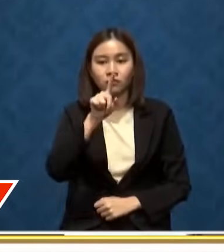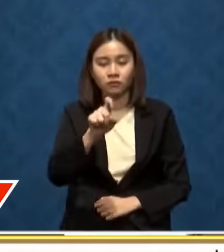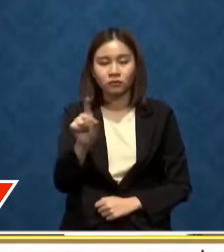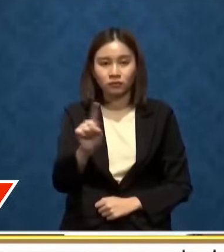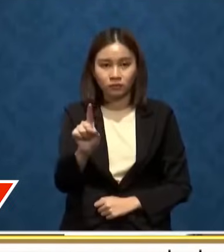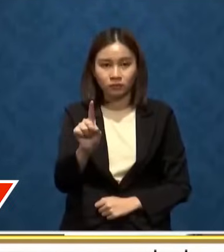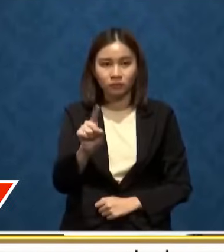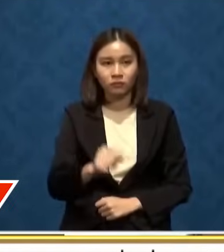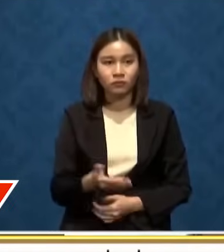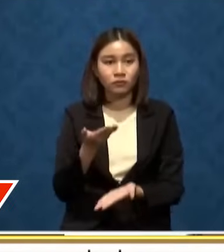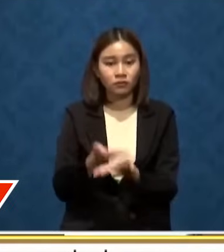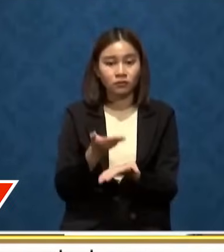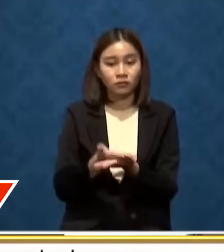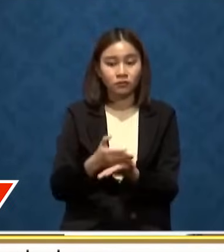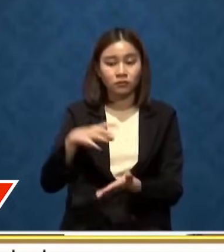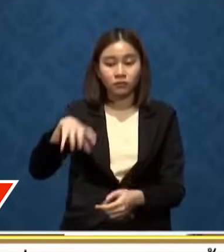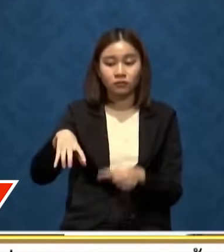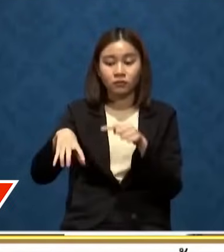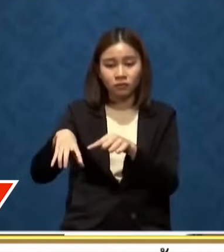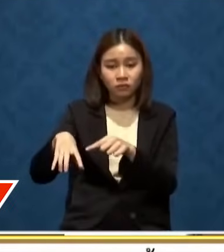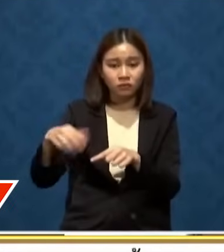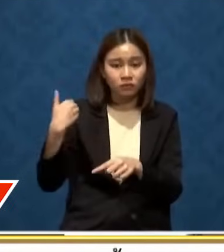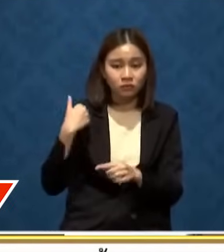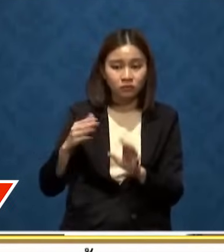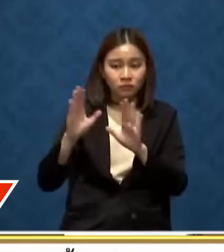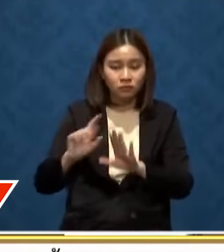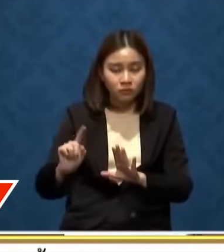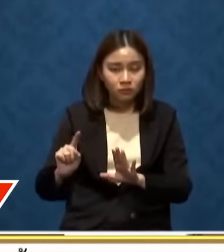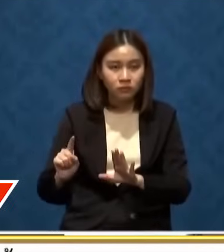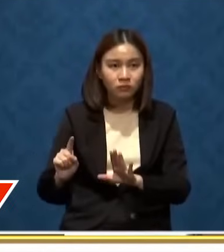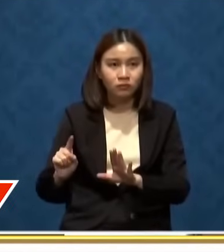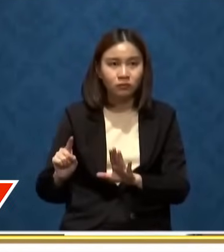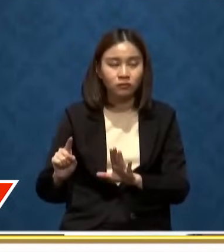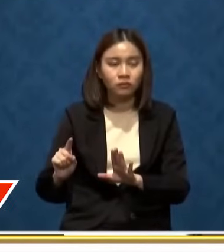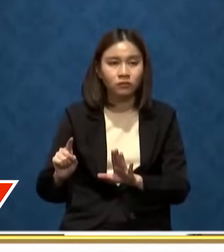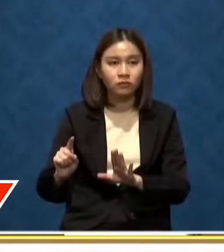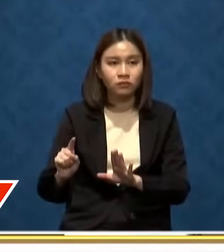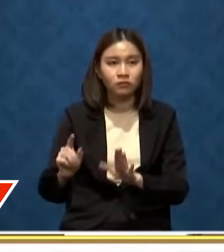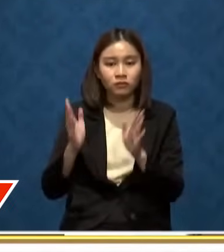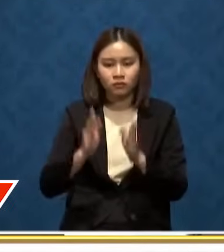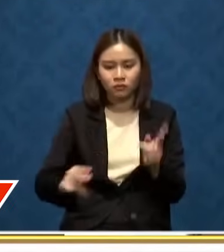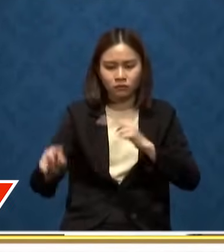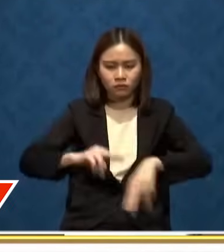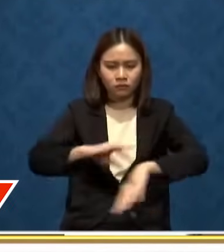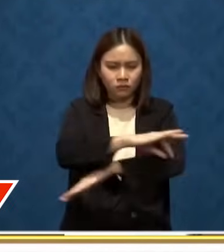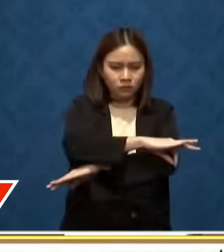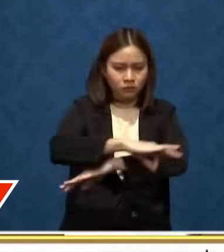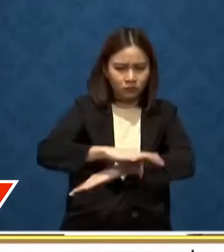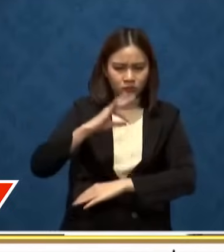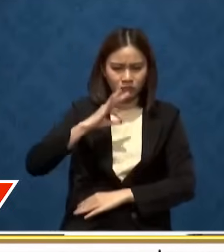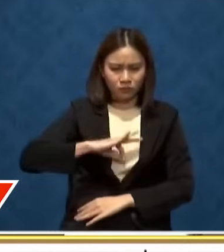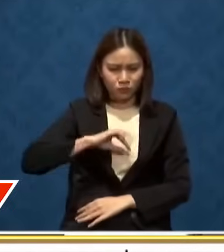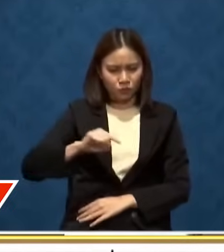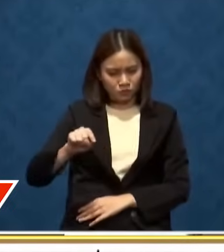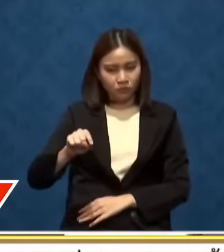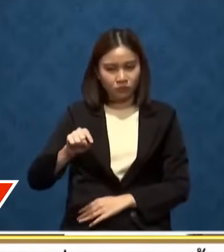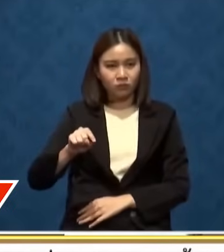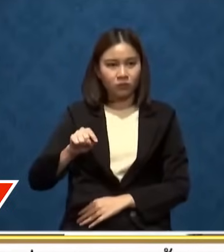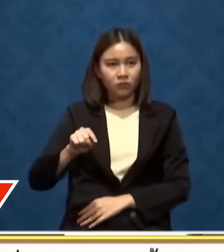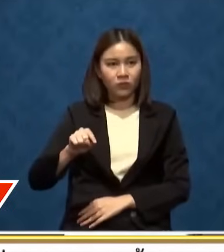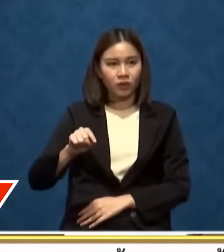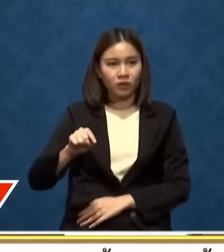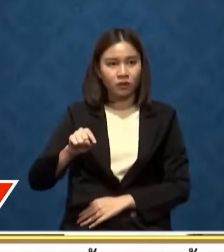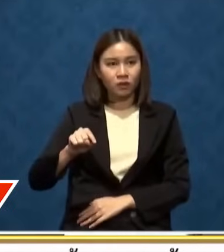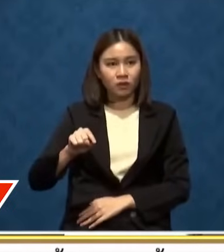าการเงินภายในของท่านมันมีสถานการณ์อะไรที่ผู้ตรวจสอบบัญชีนั้นรู้สึกว่ามันต้องใช้สถ